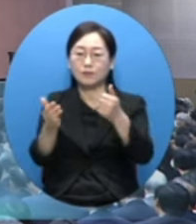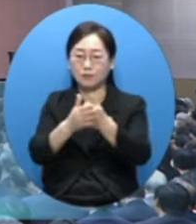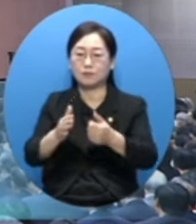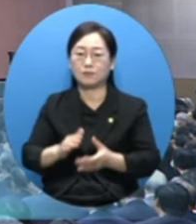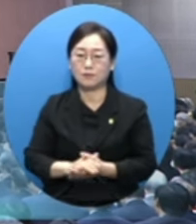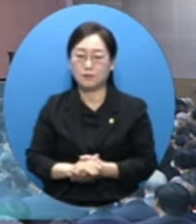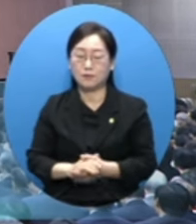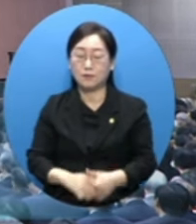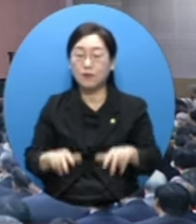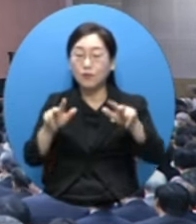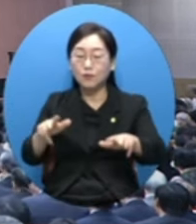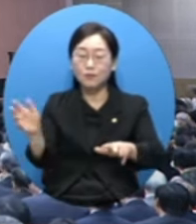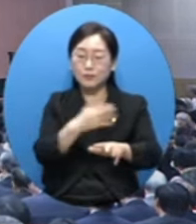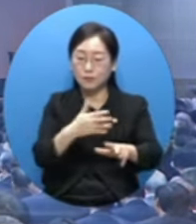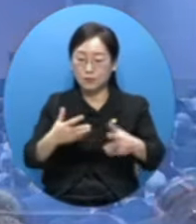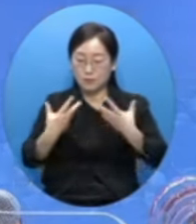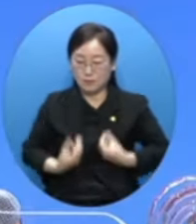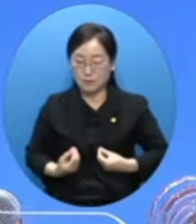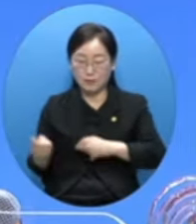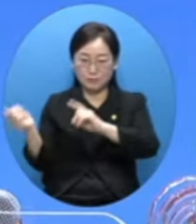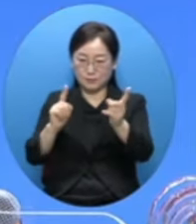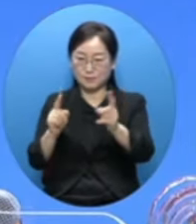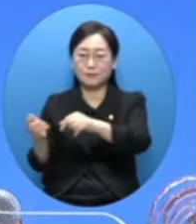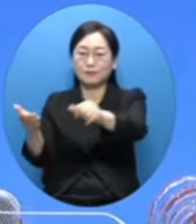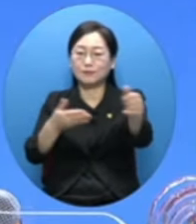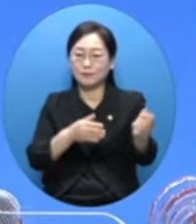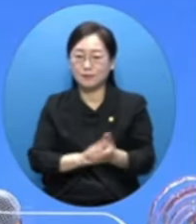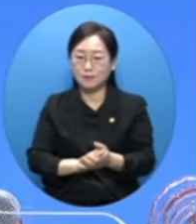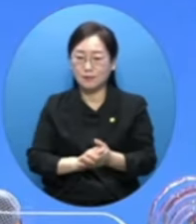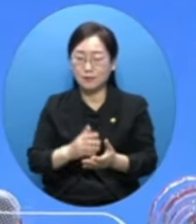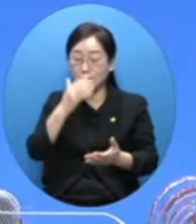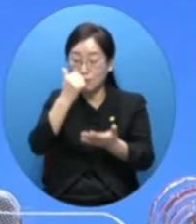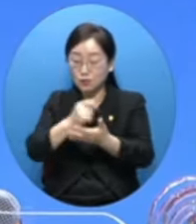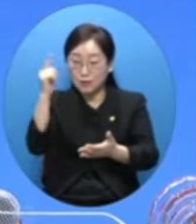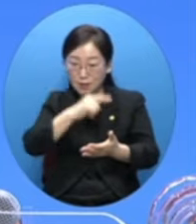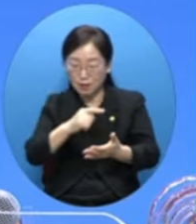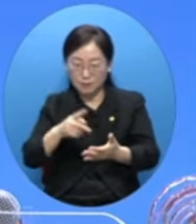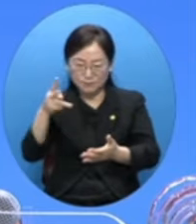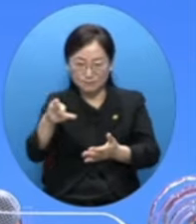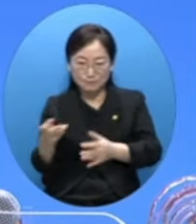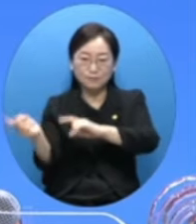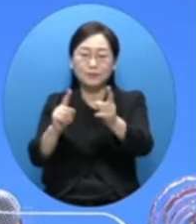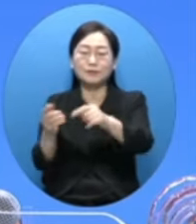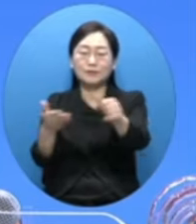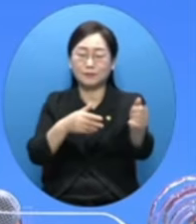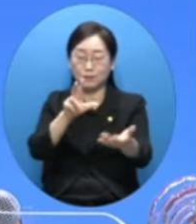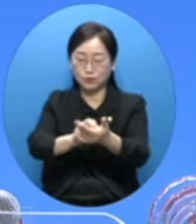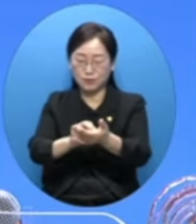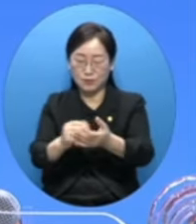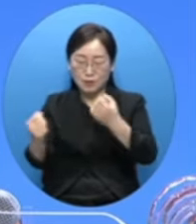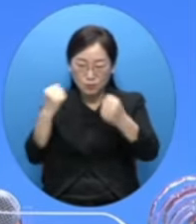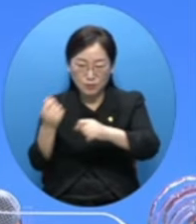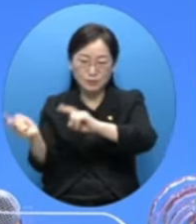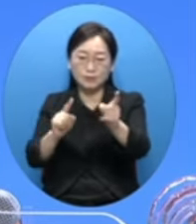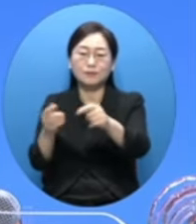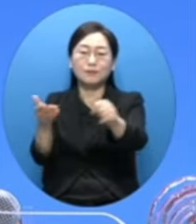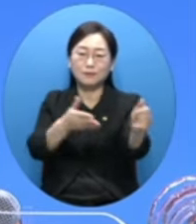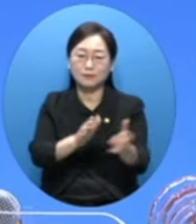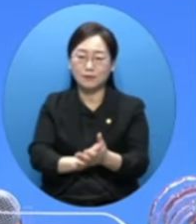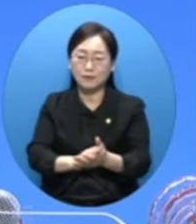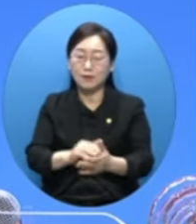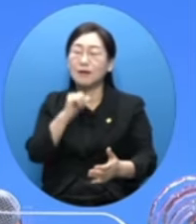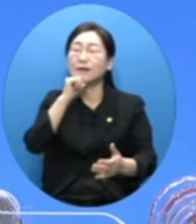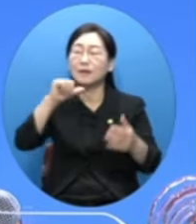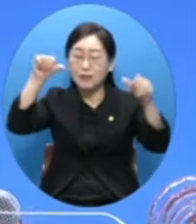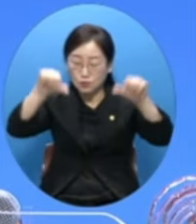오늘 이 시간 절망의 자리에서 일어나시기 바랍니다. 죄악의 자리에서 일어나시기 바랍니다. 문제의 자리에서 일어나시기 바랍니다. 가난과